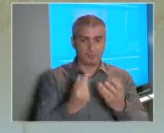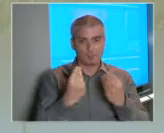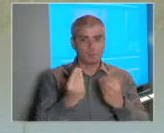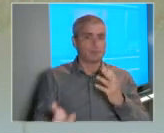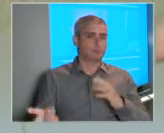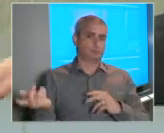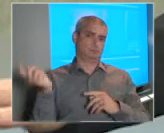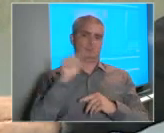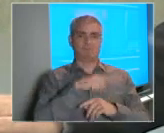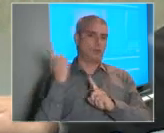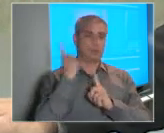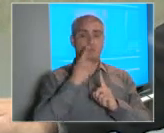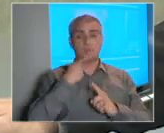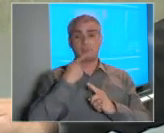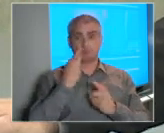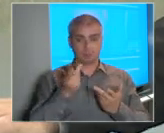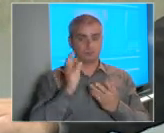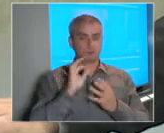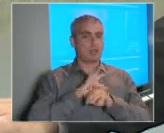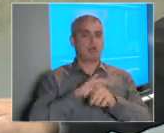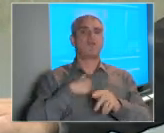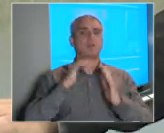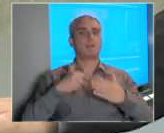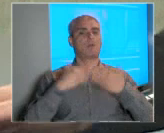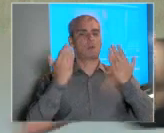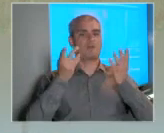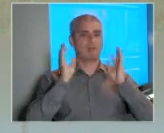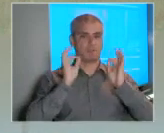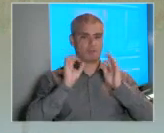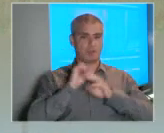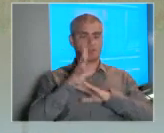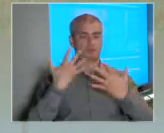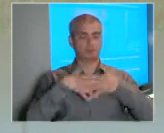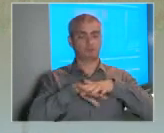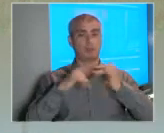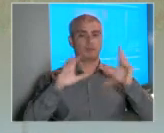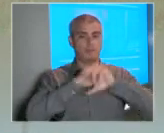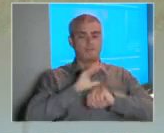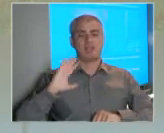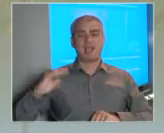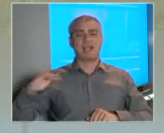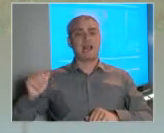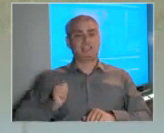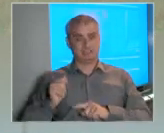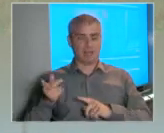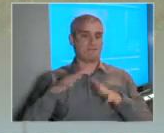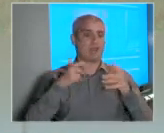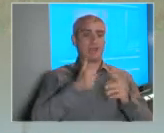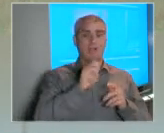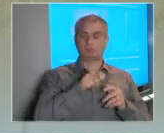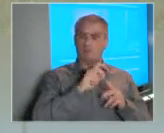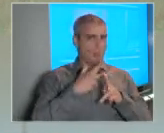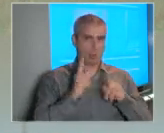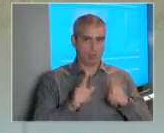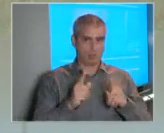יעלו כאן ויצעדו בסך הפרשנים שילוו אותנו גם הבוקר, אבל במיוחד במשדר המשולב הערב של גלי צהל וערוץ כנסת. אבל לא